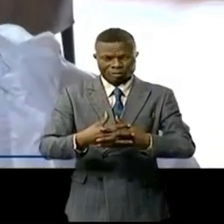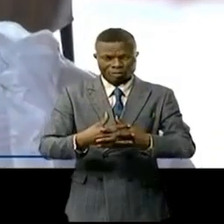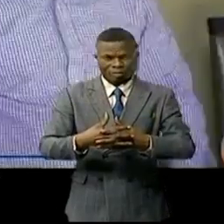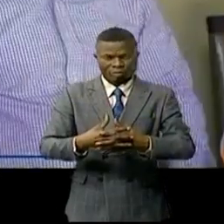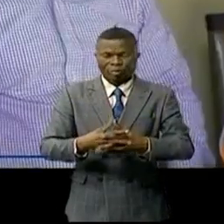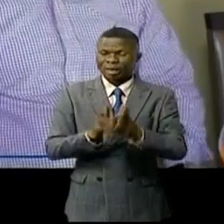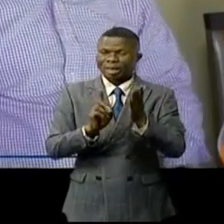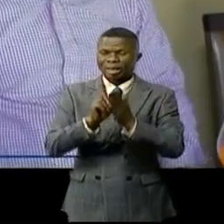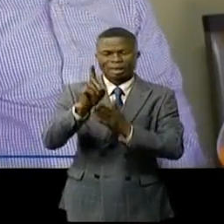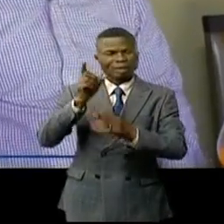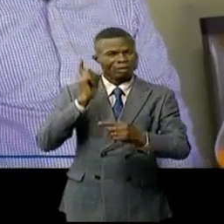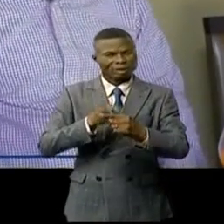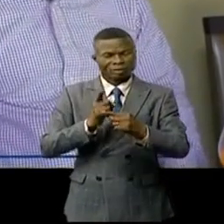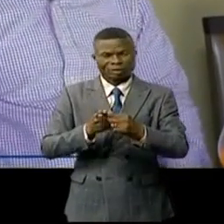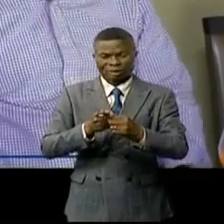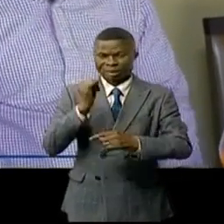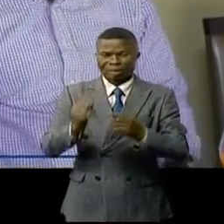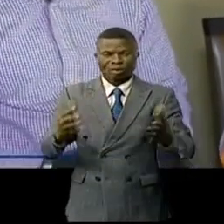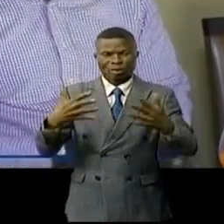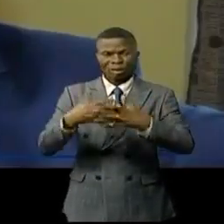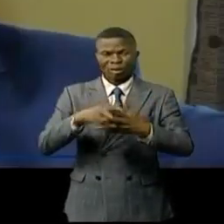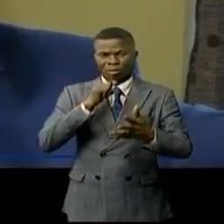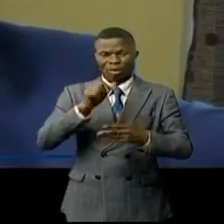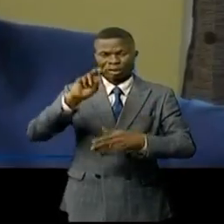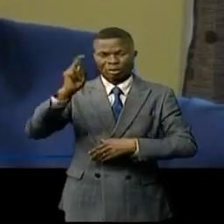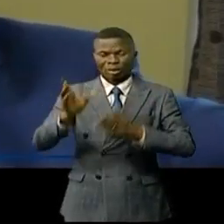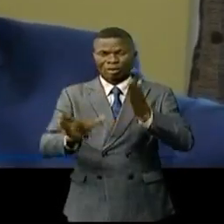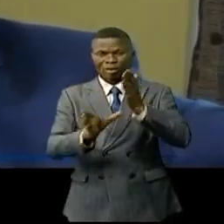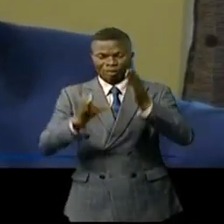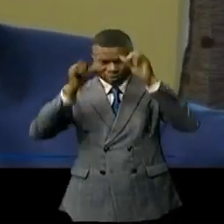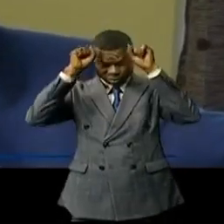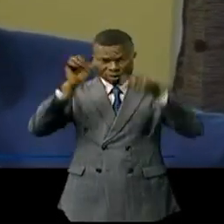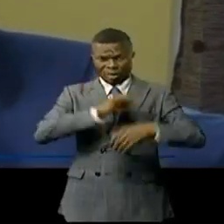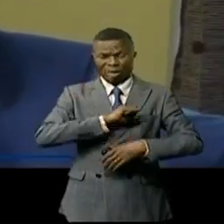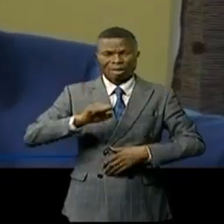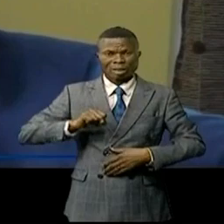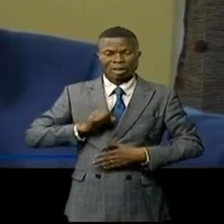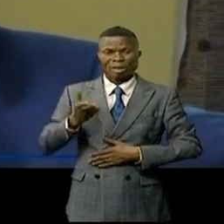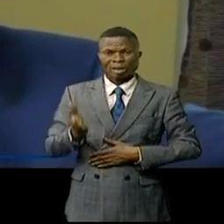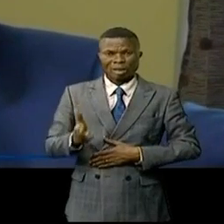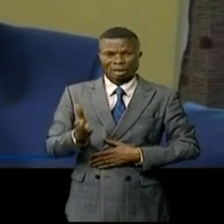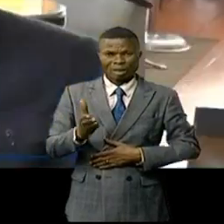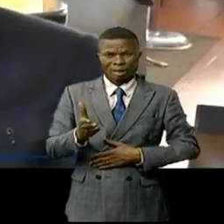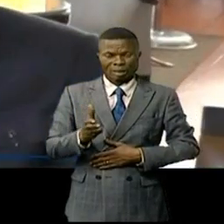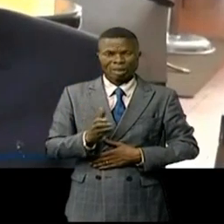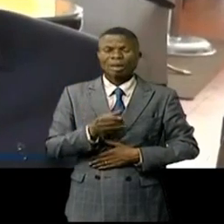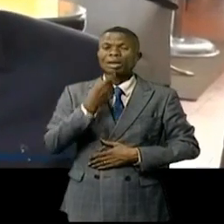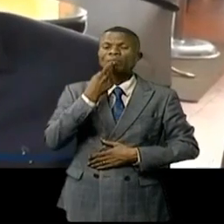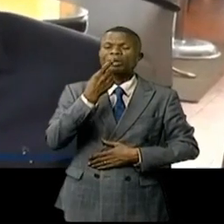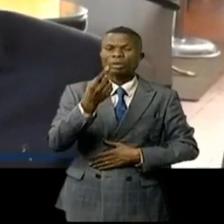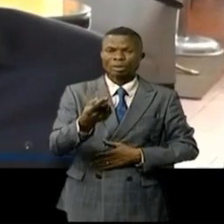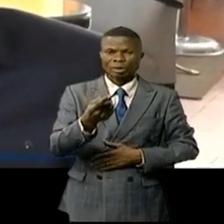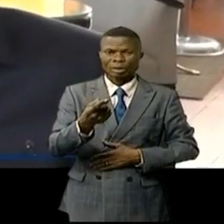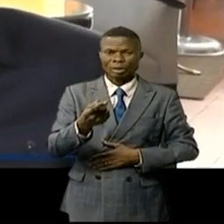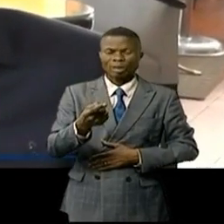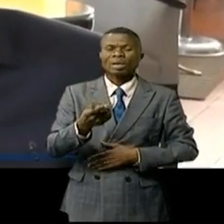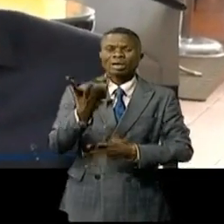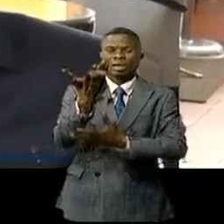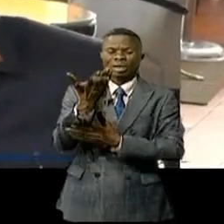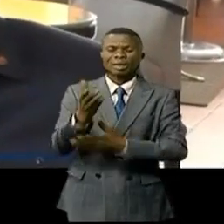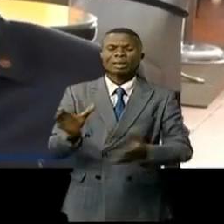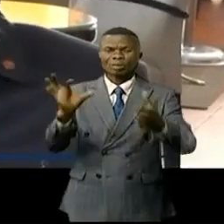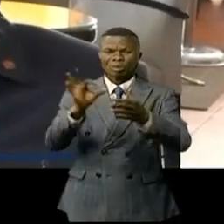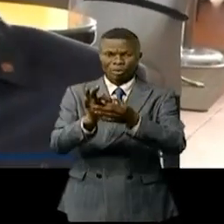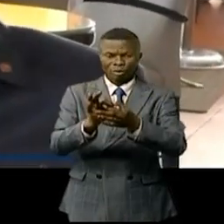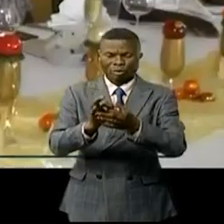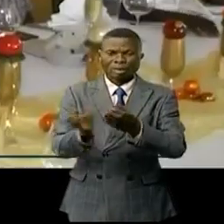aucun développement n'est envisageable. Le deuxième vice-président du Sénat, Mongonda Temosai, a pris la parole pour appeler à l'union qui